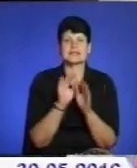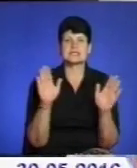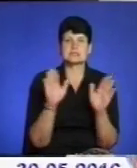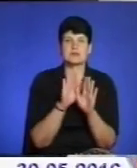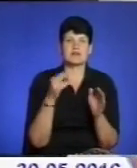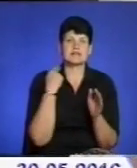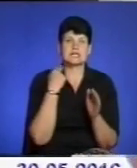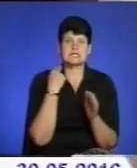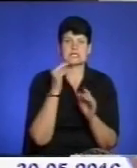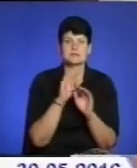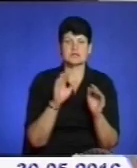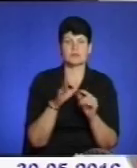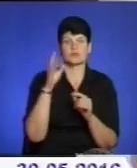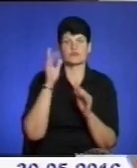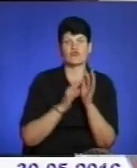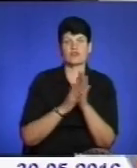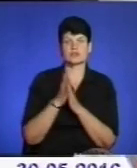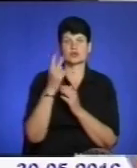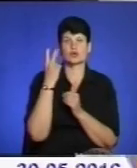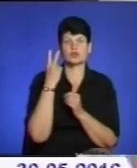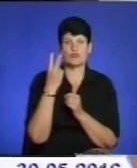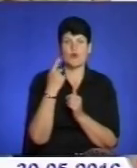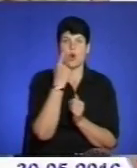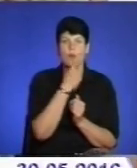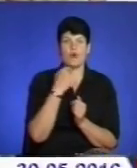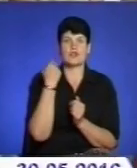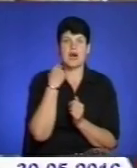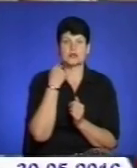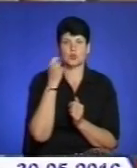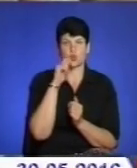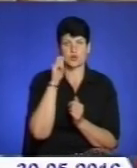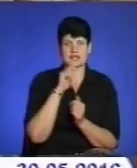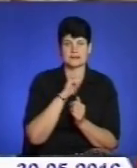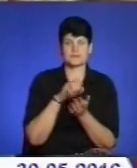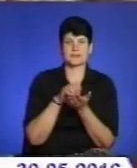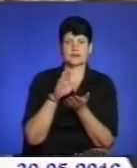виросте двомовною, англо-українською. Для фіксації